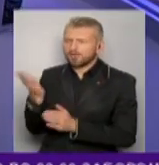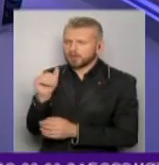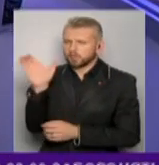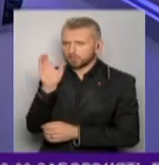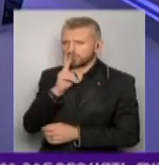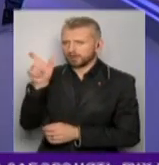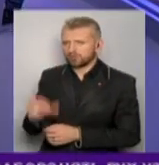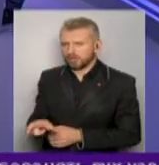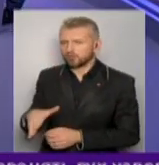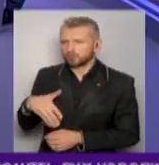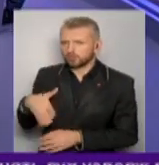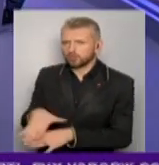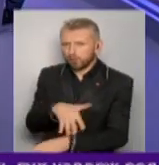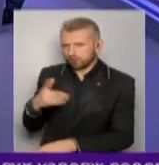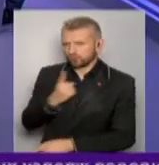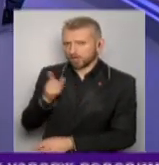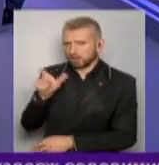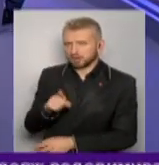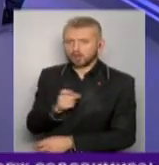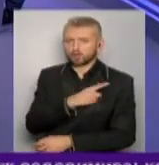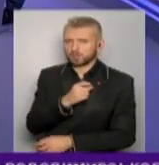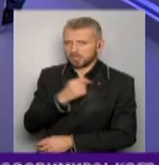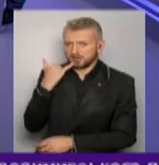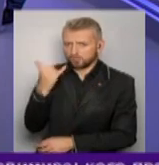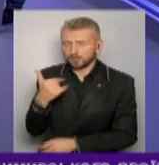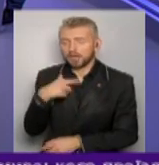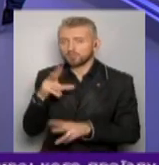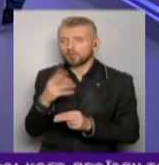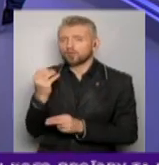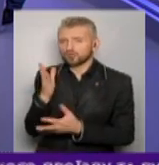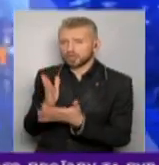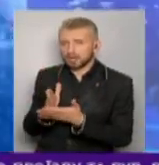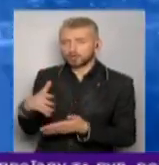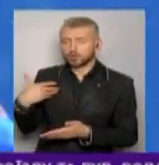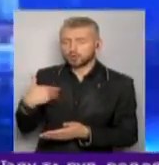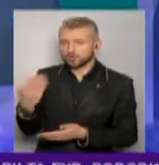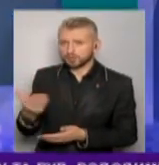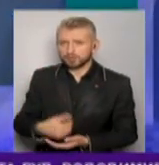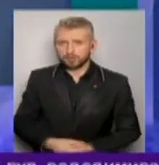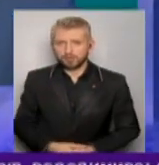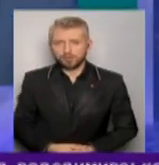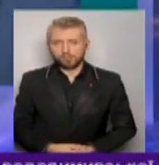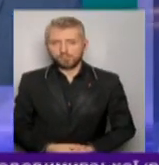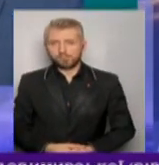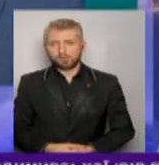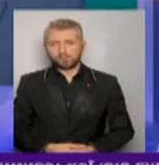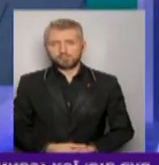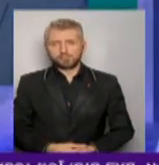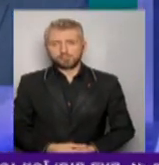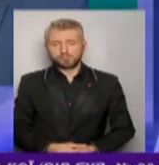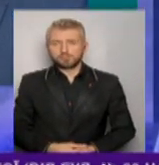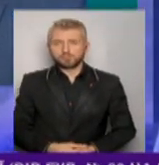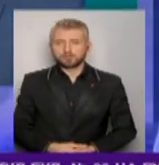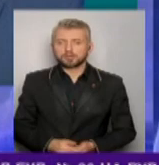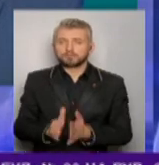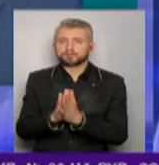глядача. Довго чекає людина, з Одещини не дзвінок, і сподіваюся, ще на зв'язку. Добрий вечір, будь ласка, говоріть. Ви в